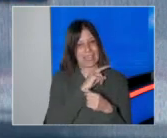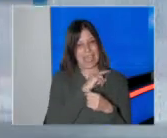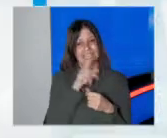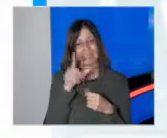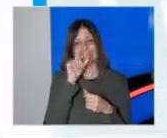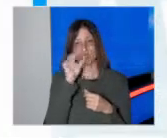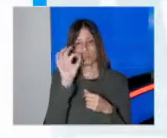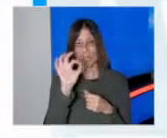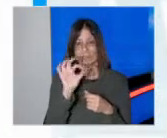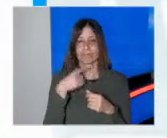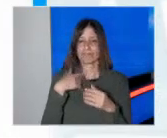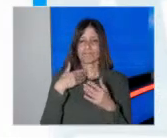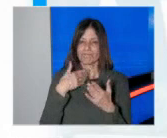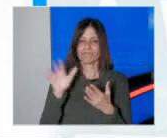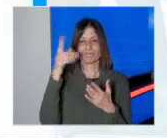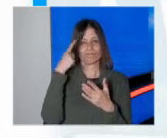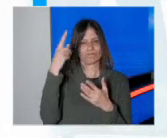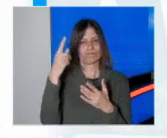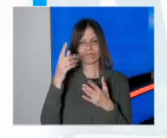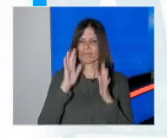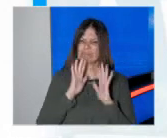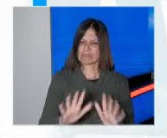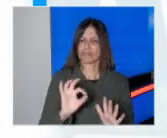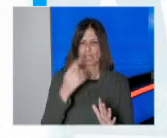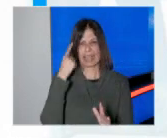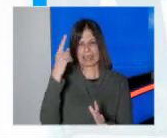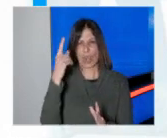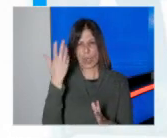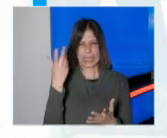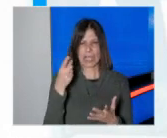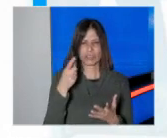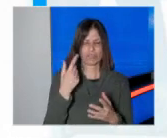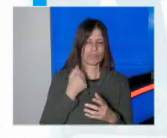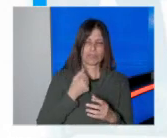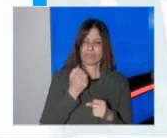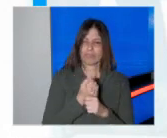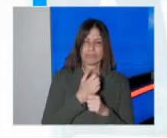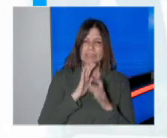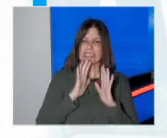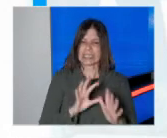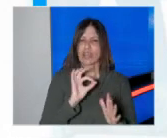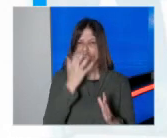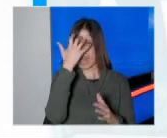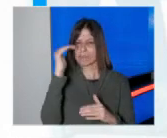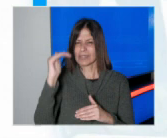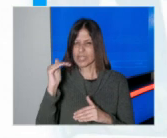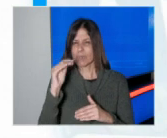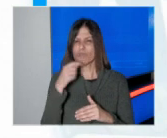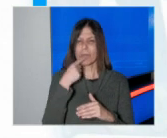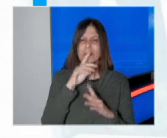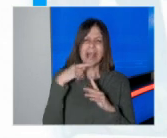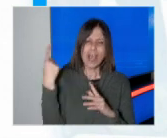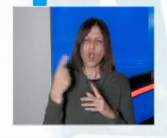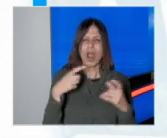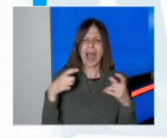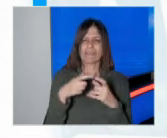זה הציוץ שלהם. אנו דוחים את דעותיו המתואבות של האידיאולוגיה אשר מעוררת שנאה של בצלאל סמוטריץ' וקוראים לכל חברי